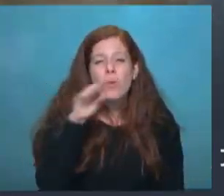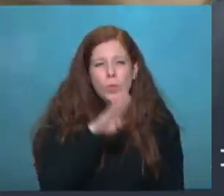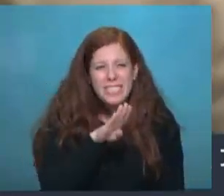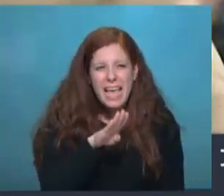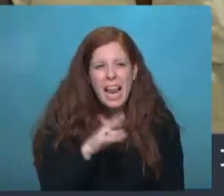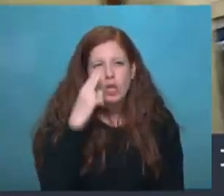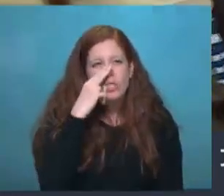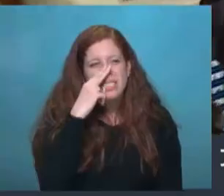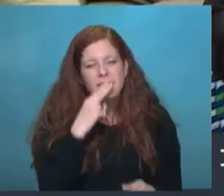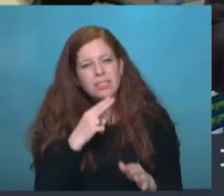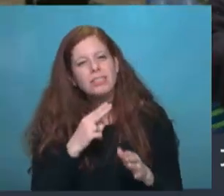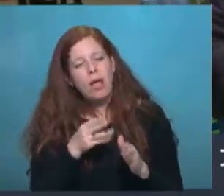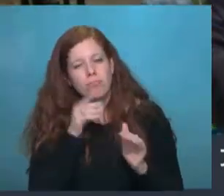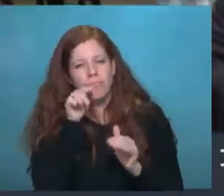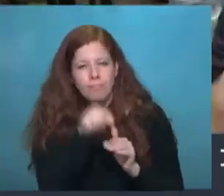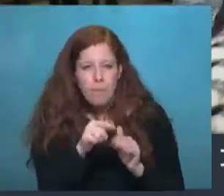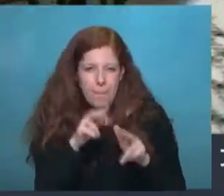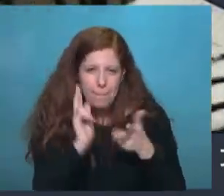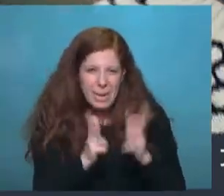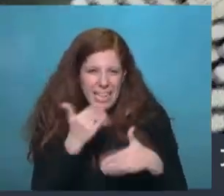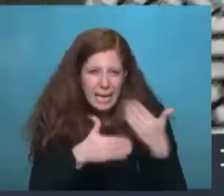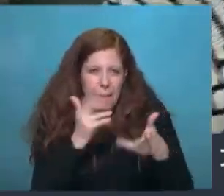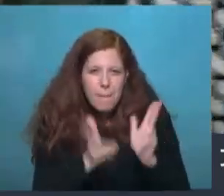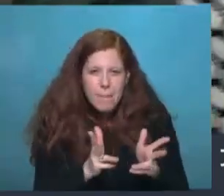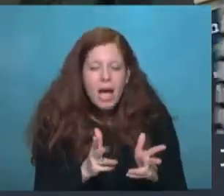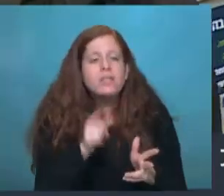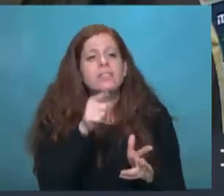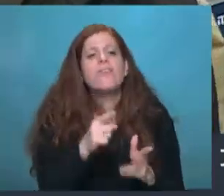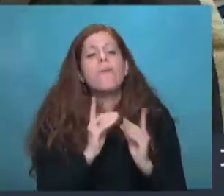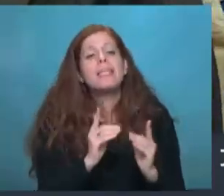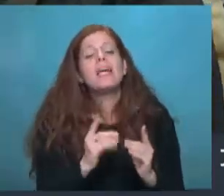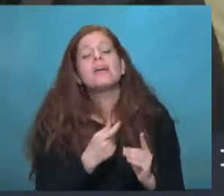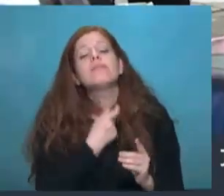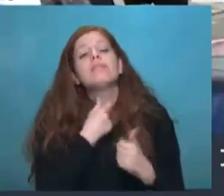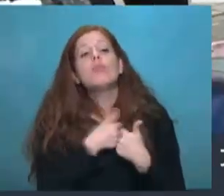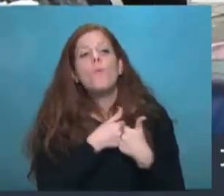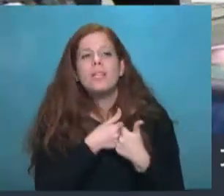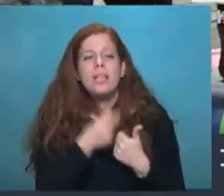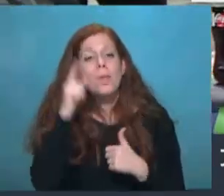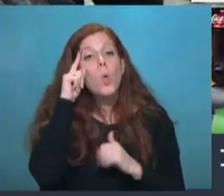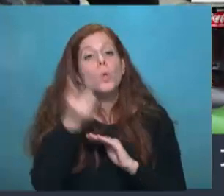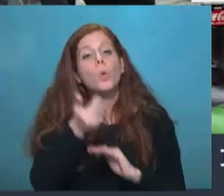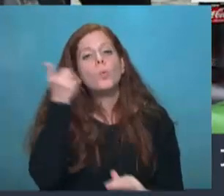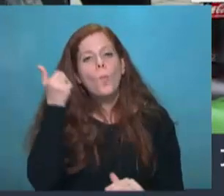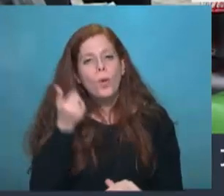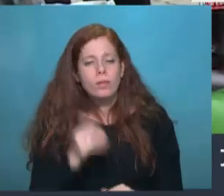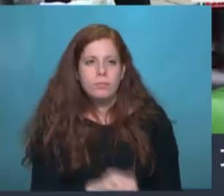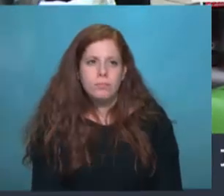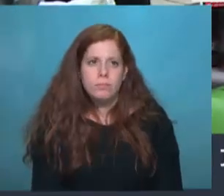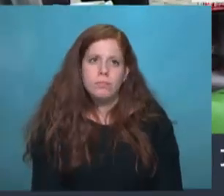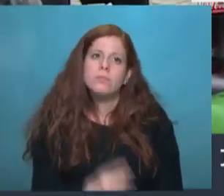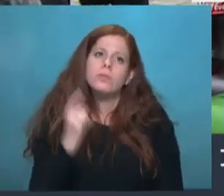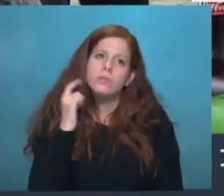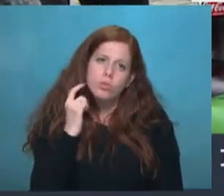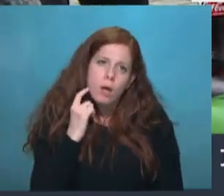דרכו במרץ, ובדרך נאלץ להתמודד עם הדעות הקדומות של המתפקדים. תשמע, היו נקודות במהלך